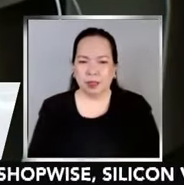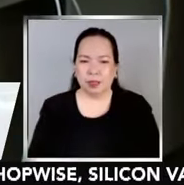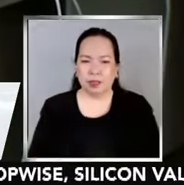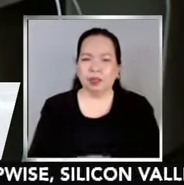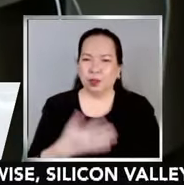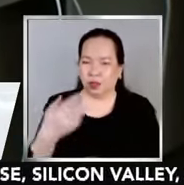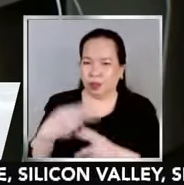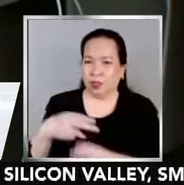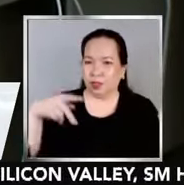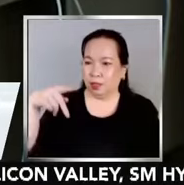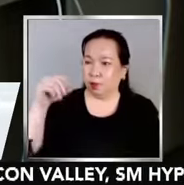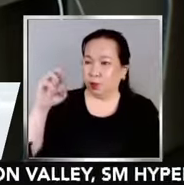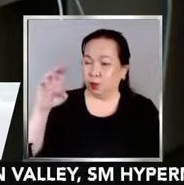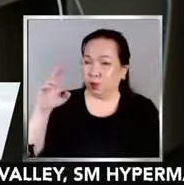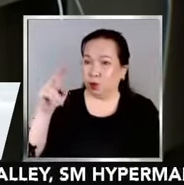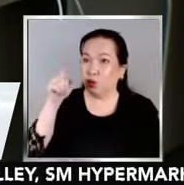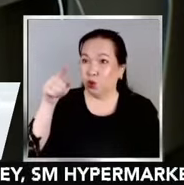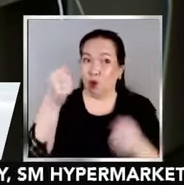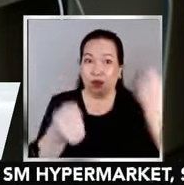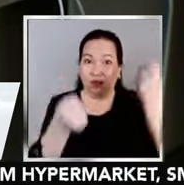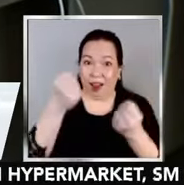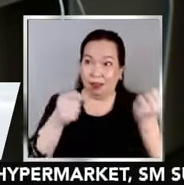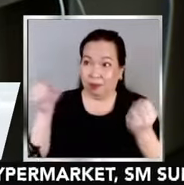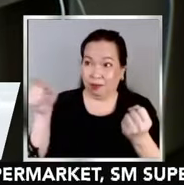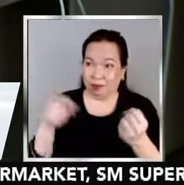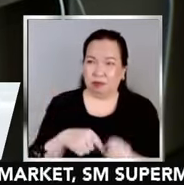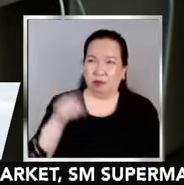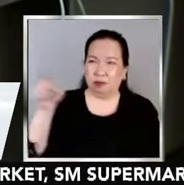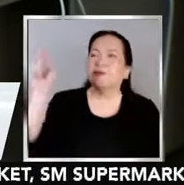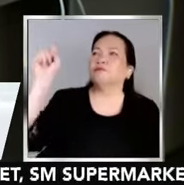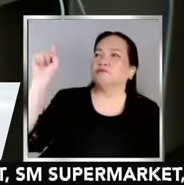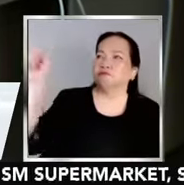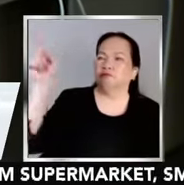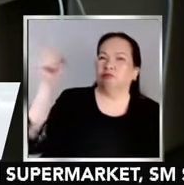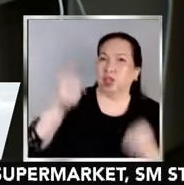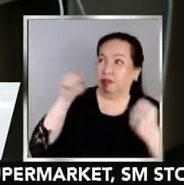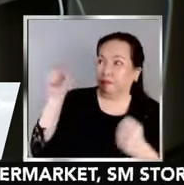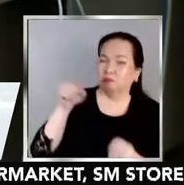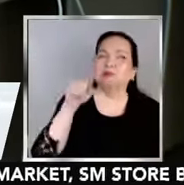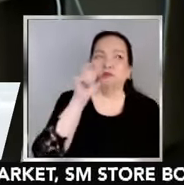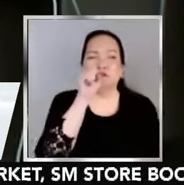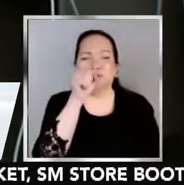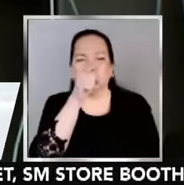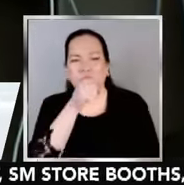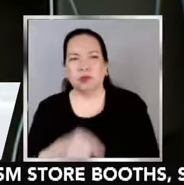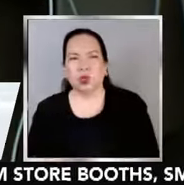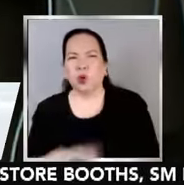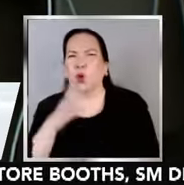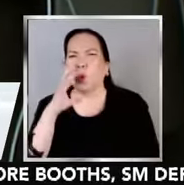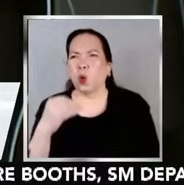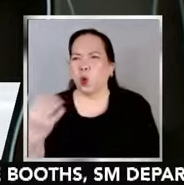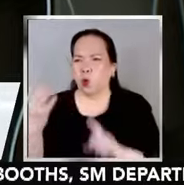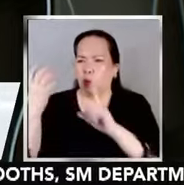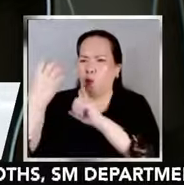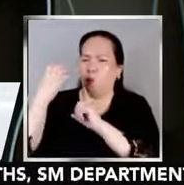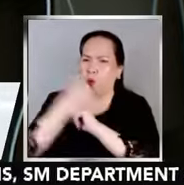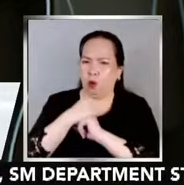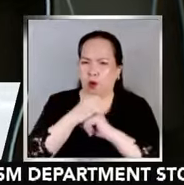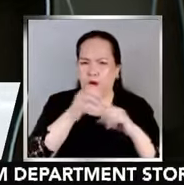Honor. Siya ang nasa driver's seat. Opo. Okay. At sino yung humawak sa iyo at nagpasok sa kwan?